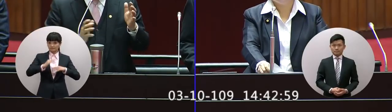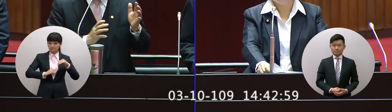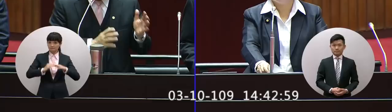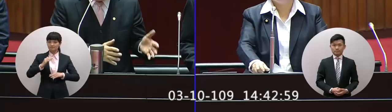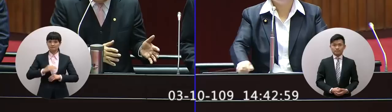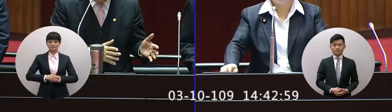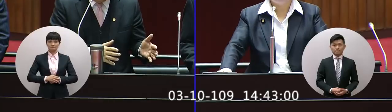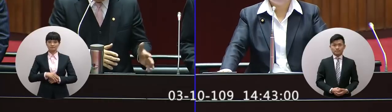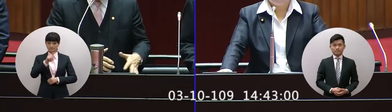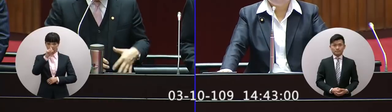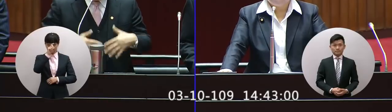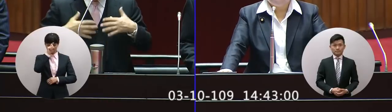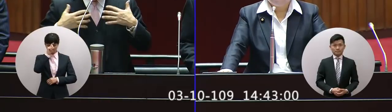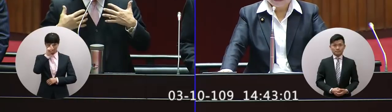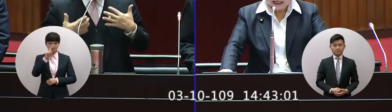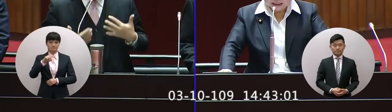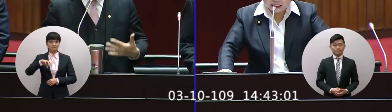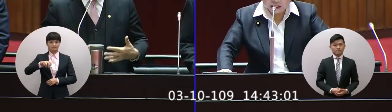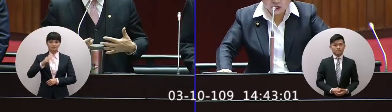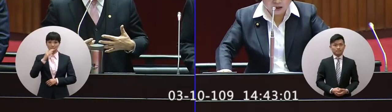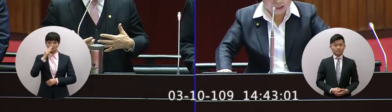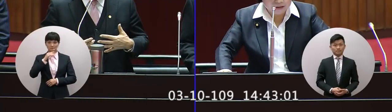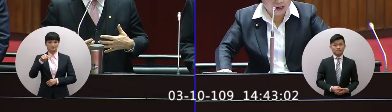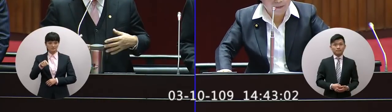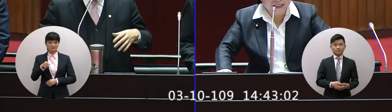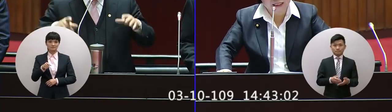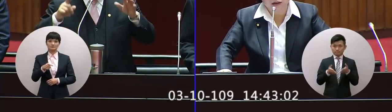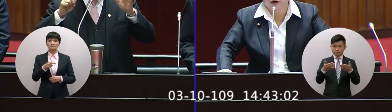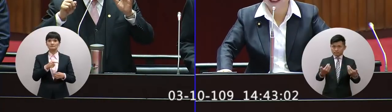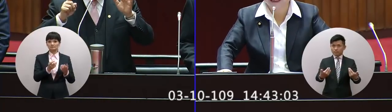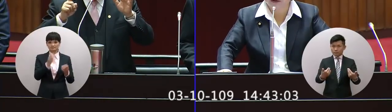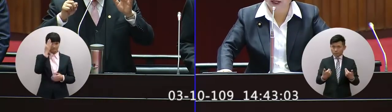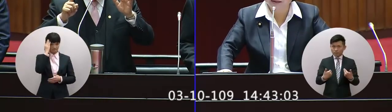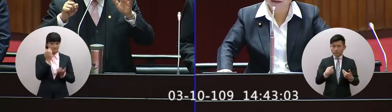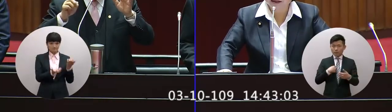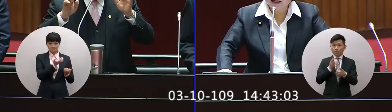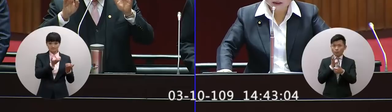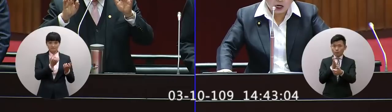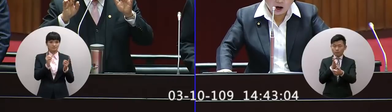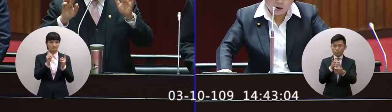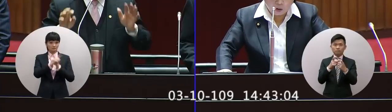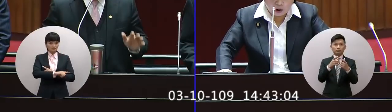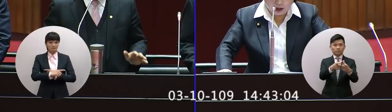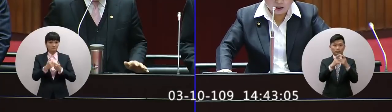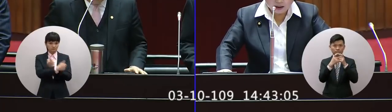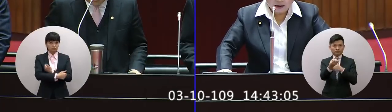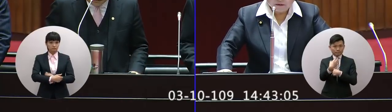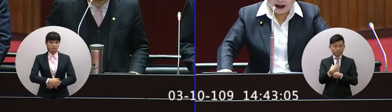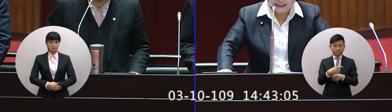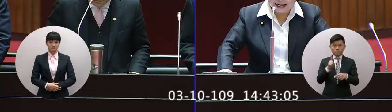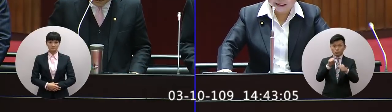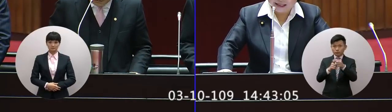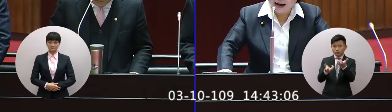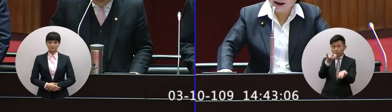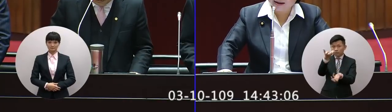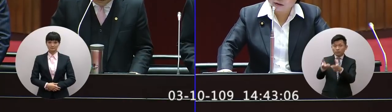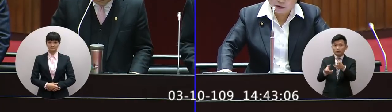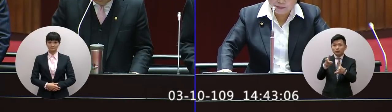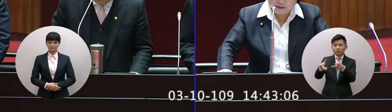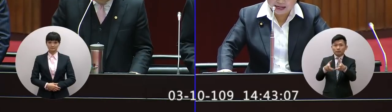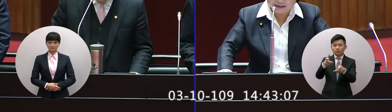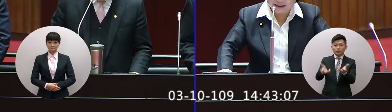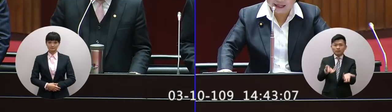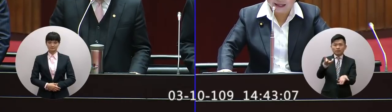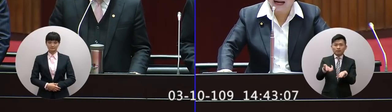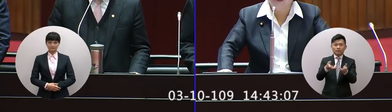气来代替燃煤，我们一直这 样。请就针对本席所问的提问，中火发电伤害